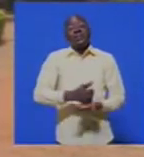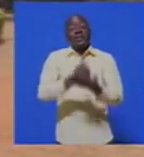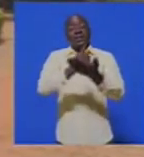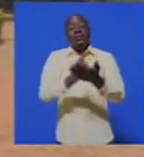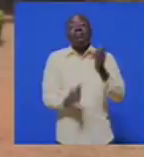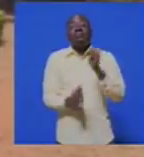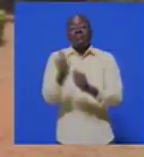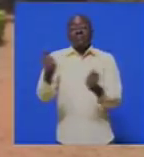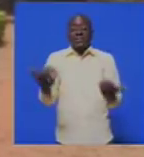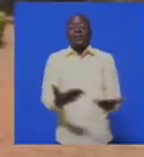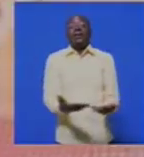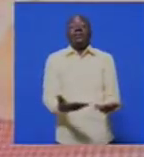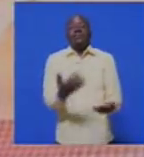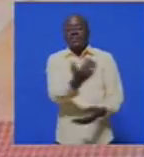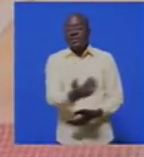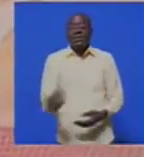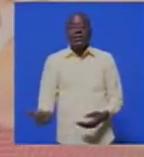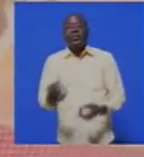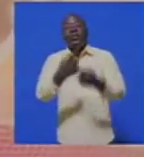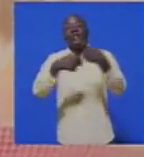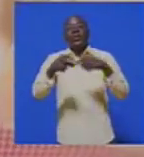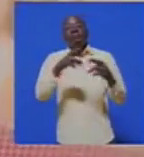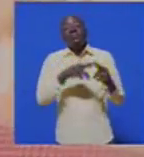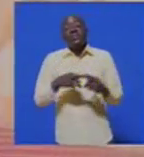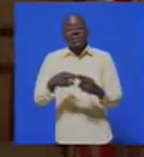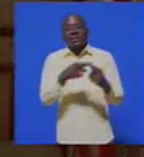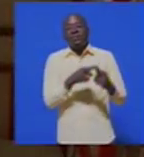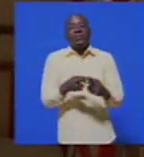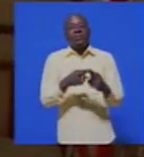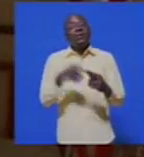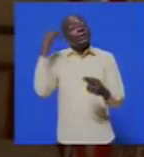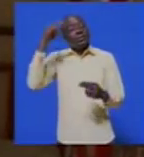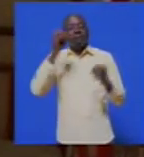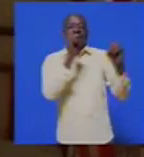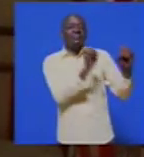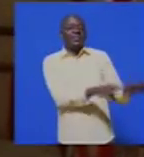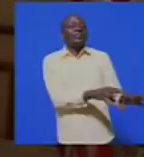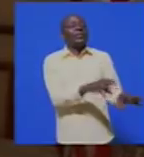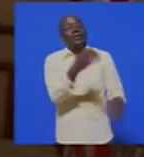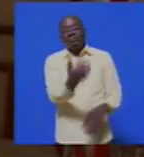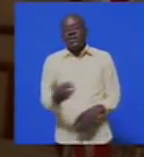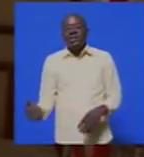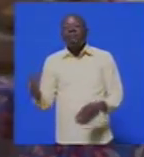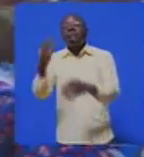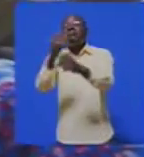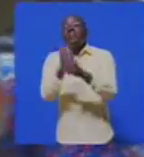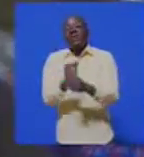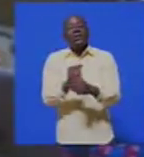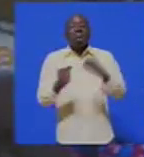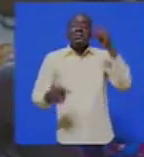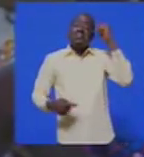là des enfants issus de relations incestueuses, des enfants abandonnés et des enfants récupérés auprès de malades